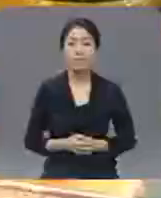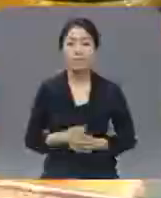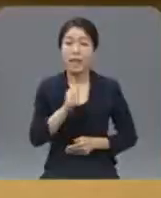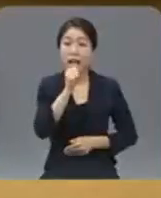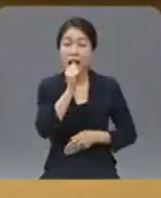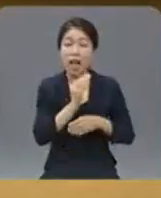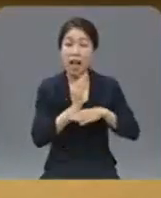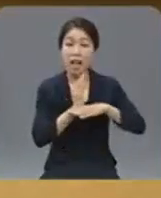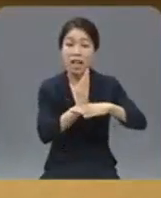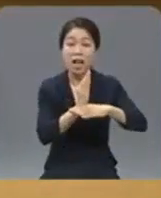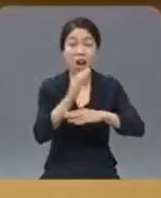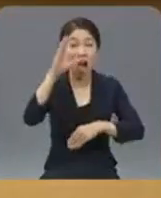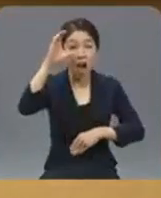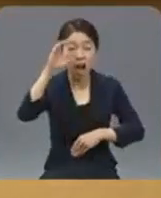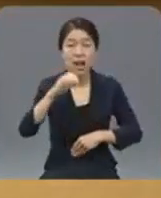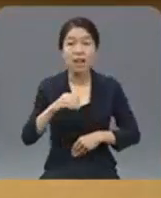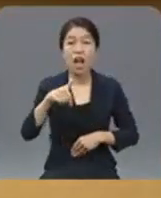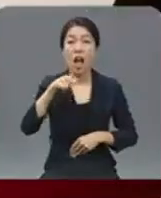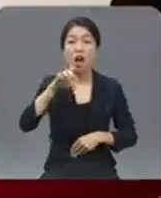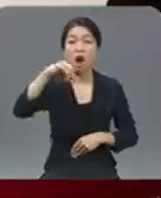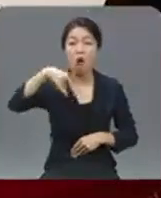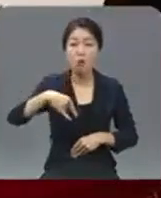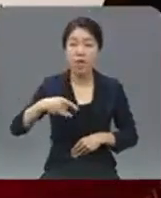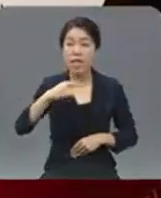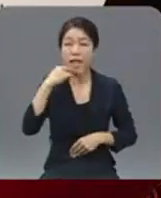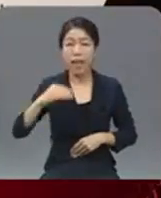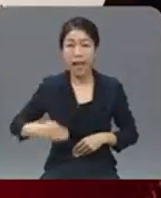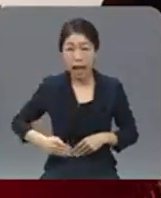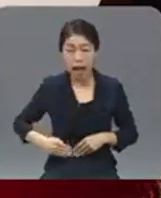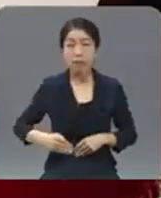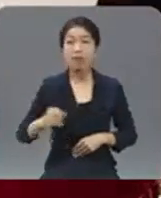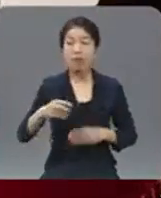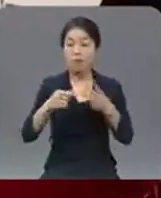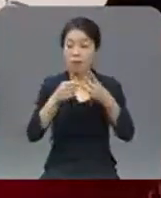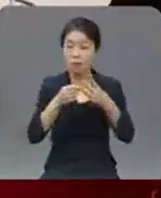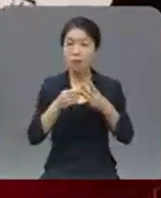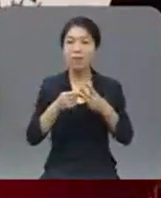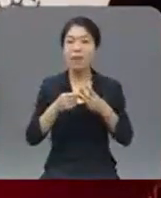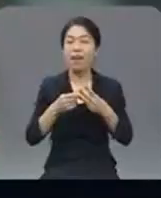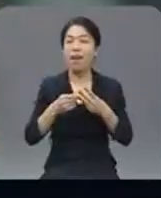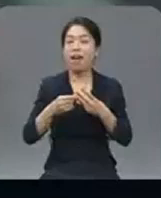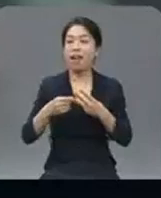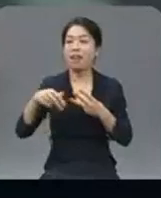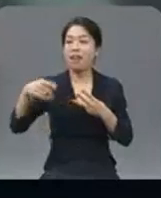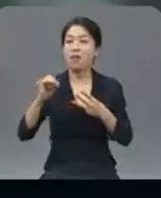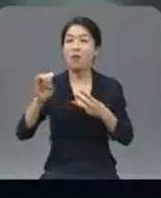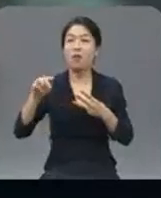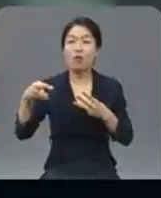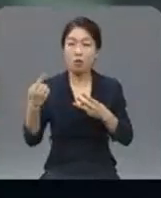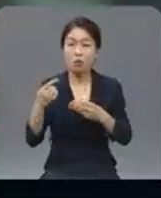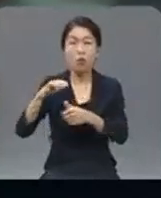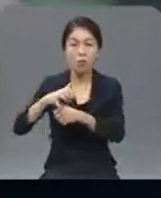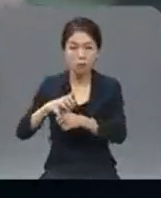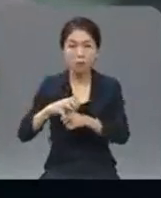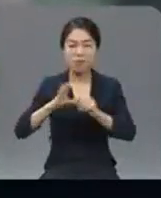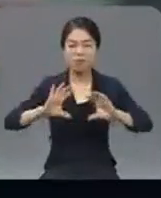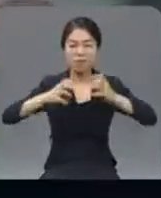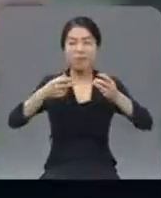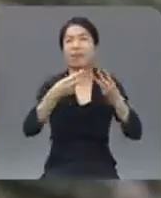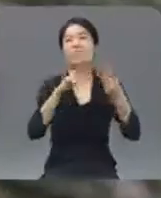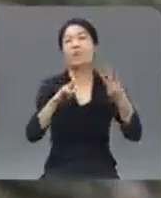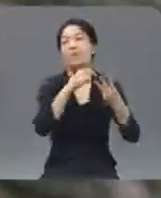철갑상어알 거의 관과 함께 세계 3대 미식재료로 꼽히는 송로버섯 특유의 깊은 향을내는